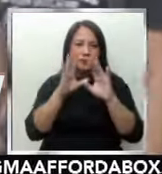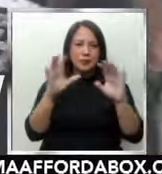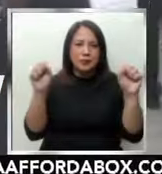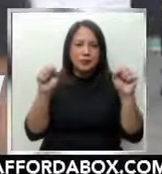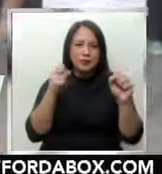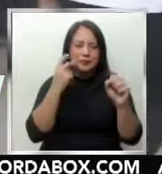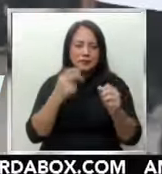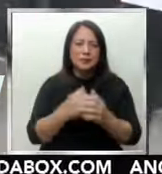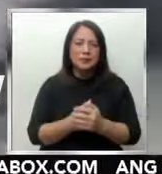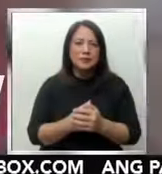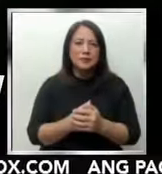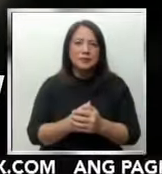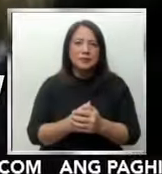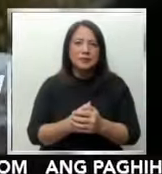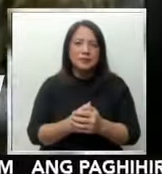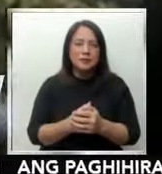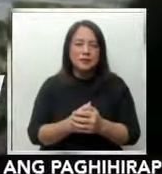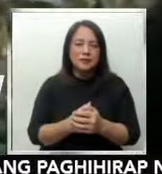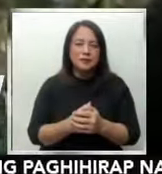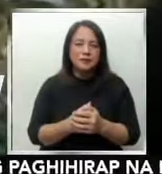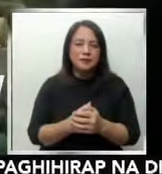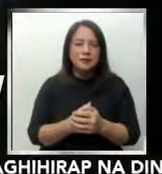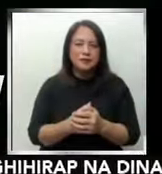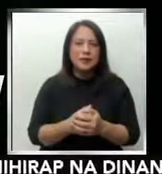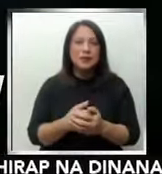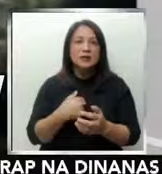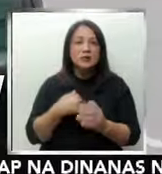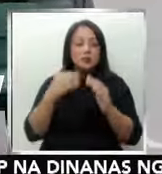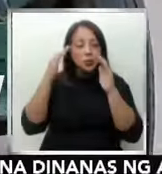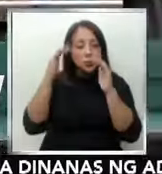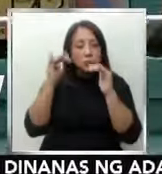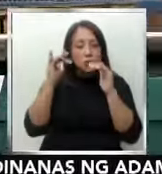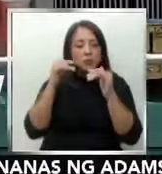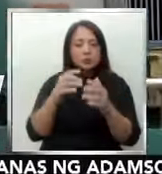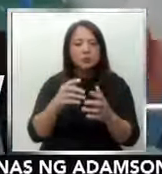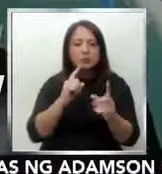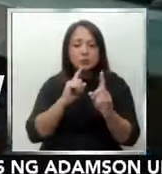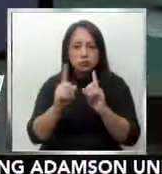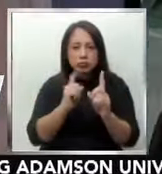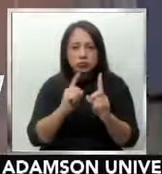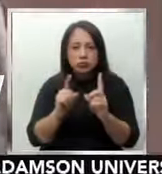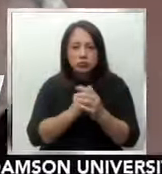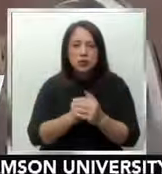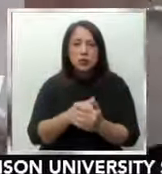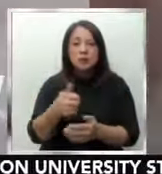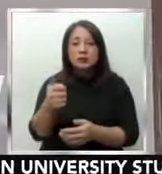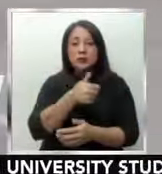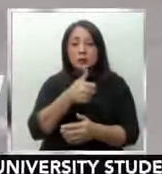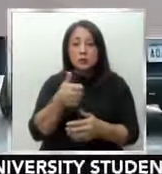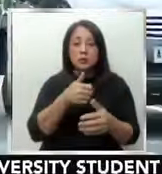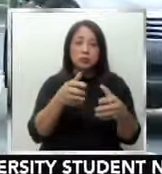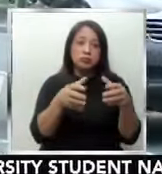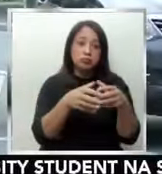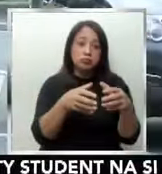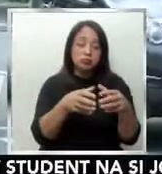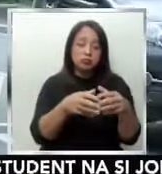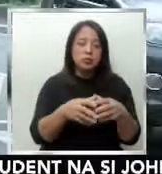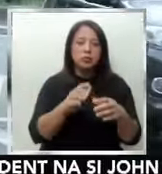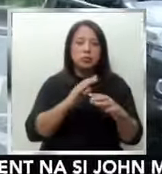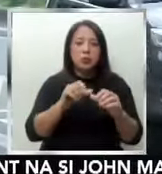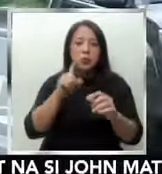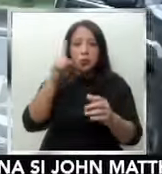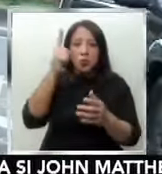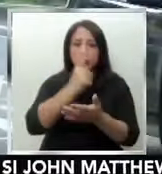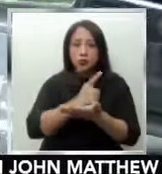dumang po tayo ng konti Kaya umasa siyang mapapakiusapan ang mga transport group naag ituloy ang isang linggong transport